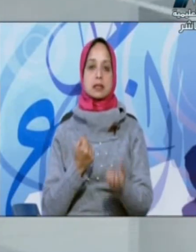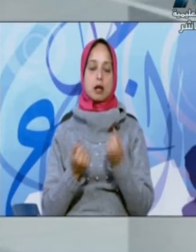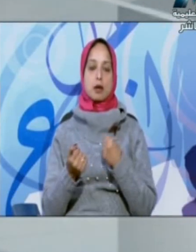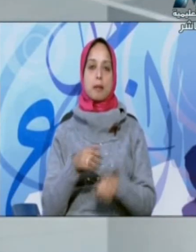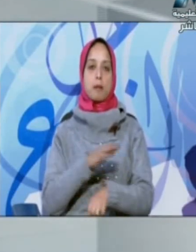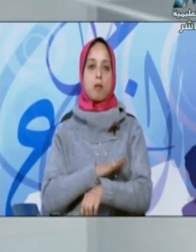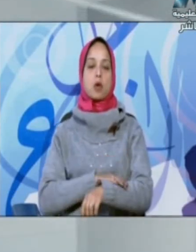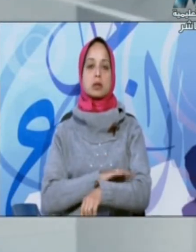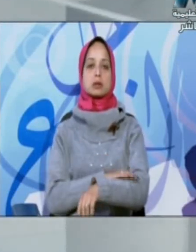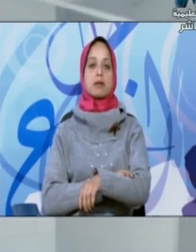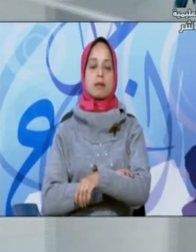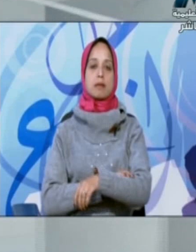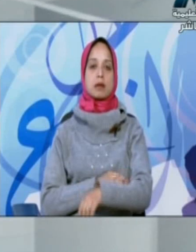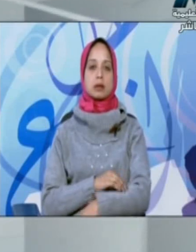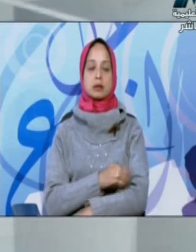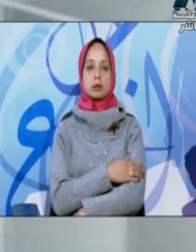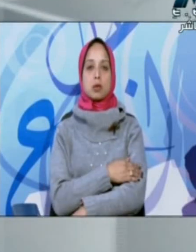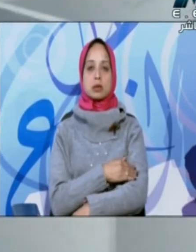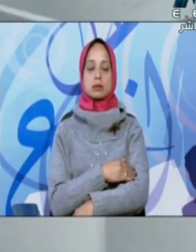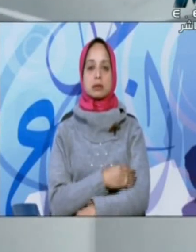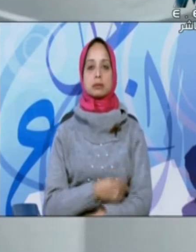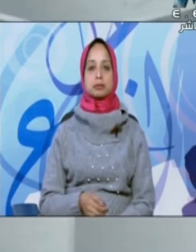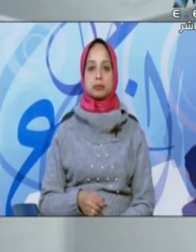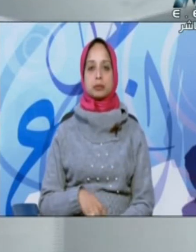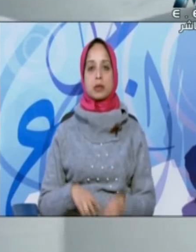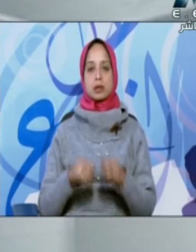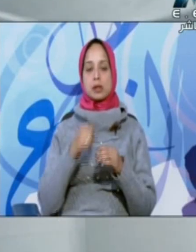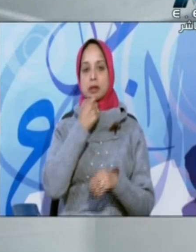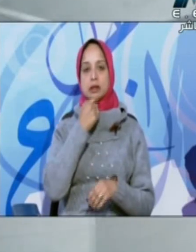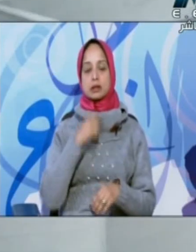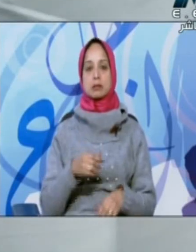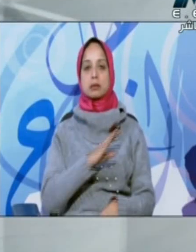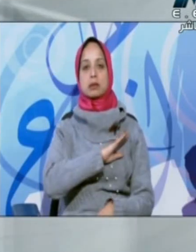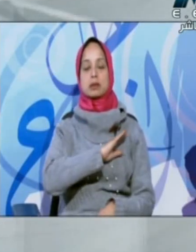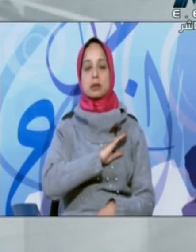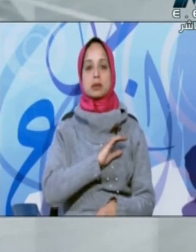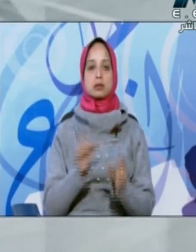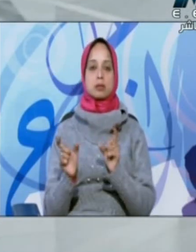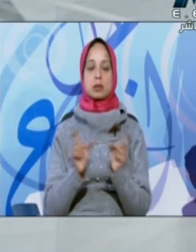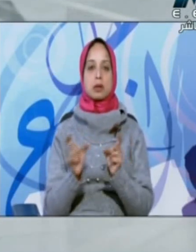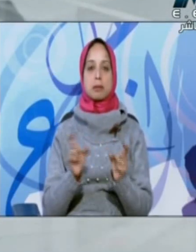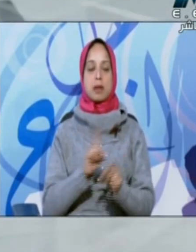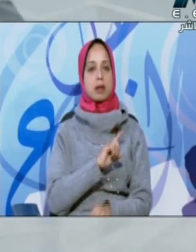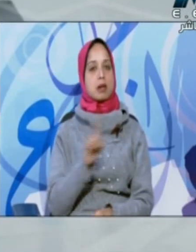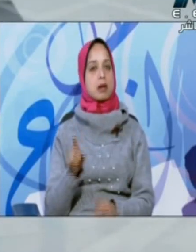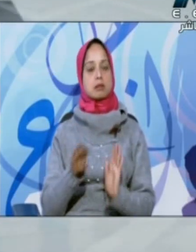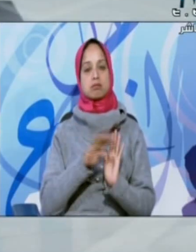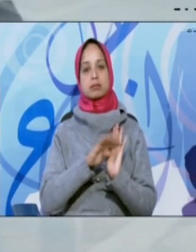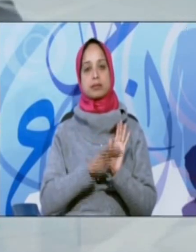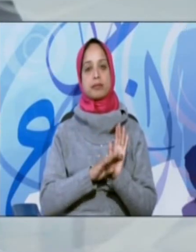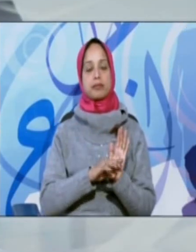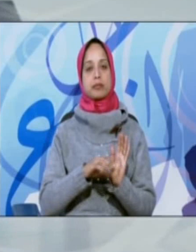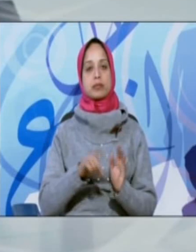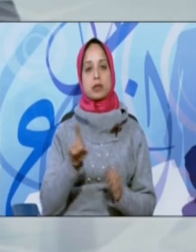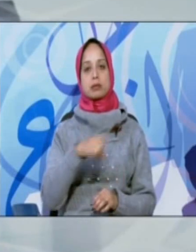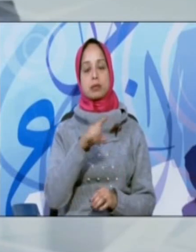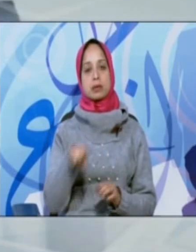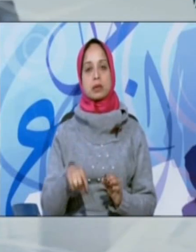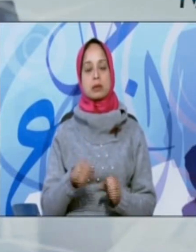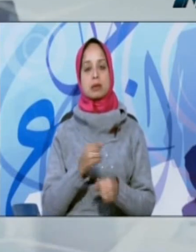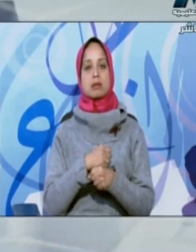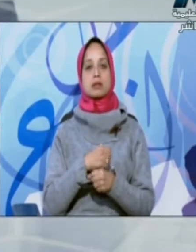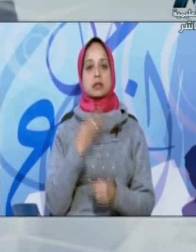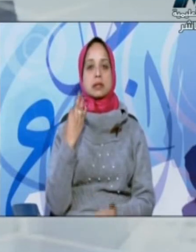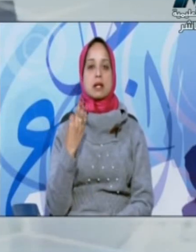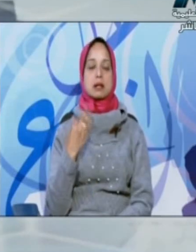الجيش والبوليس والغاء اداره الامن الاوروبيه وتصبح مصر مسؤوله عن الاجانب. قال لك النص ده بيلغي التحفظ الكام؟ الثالث،